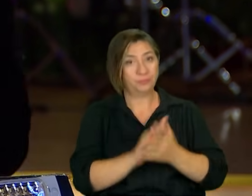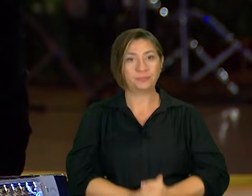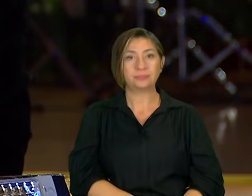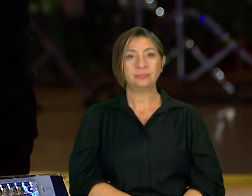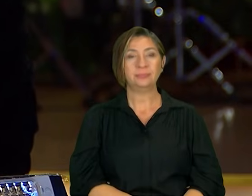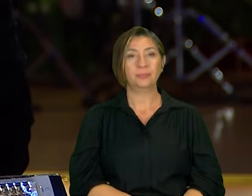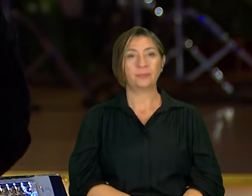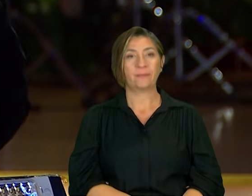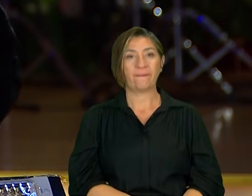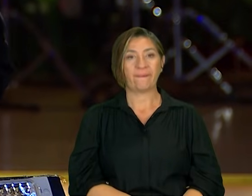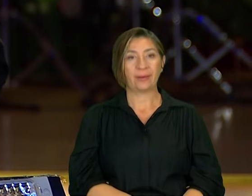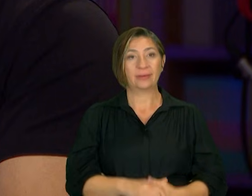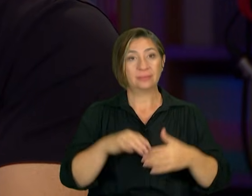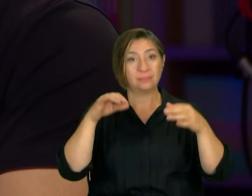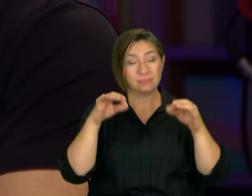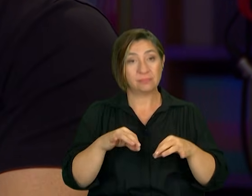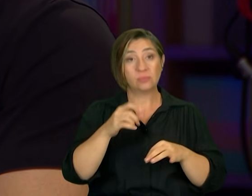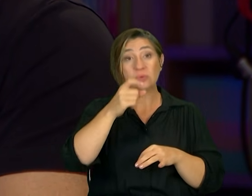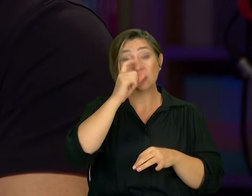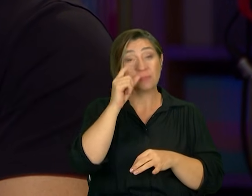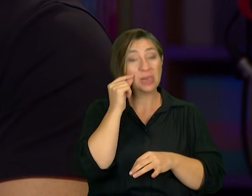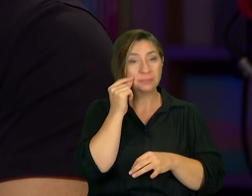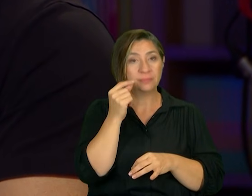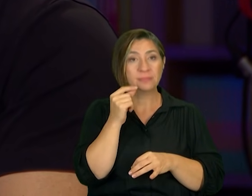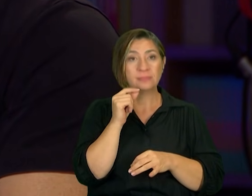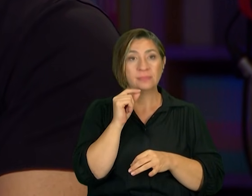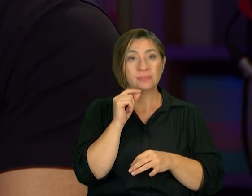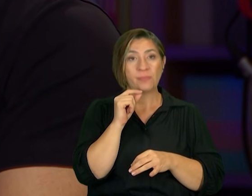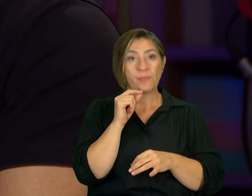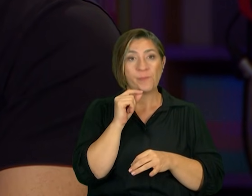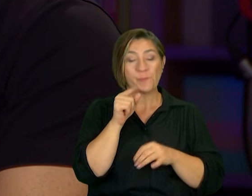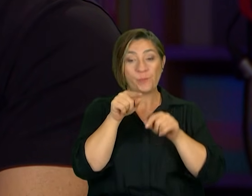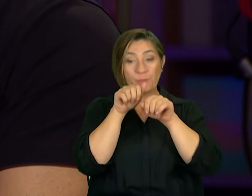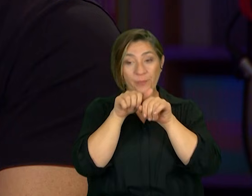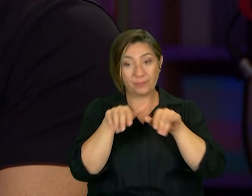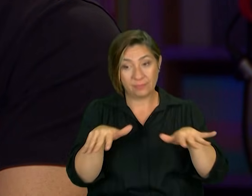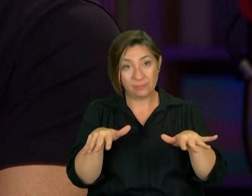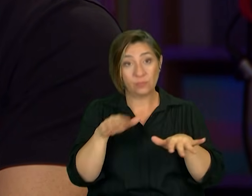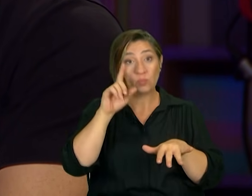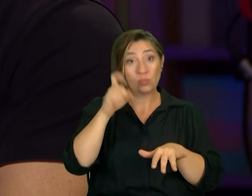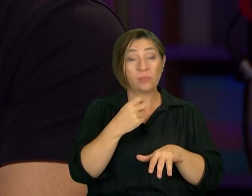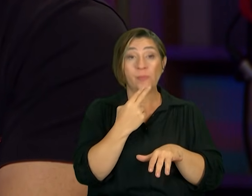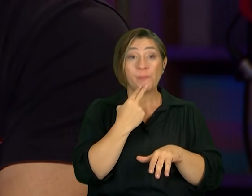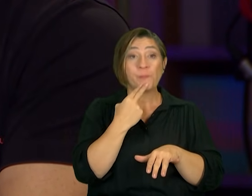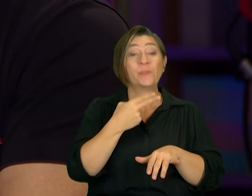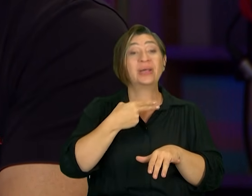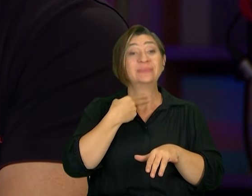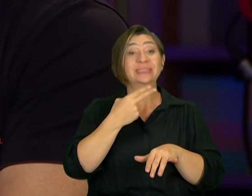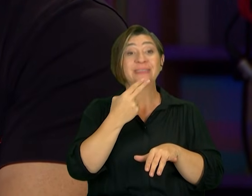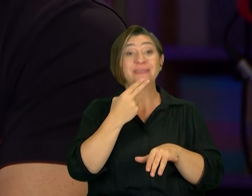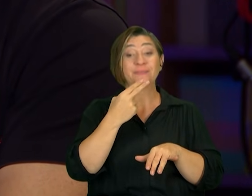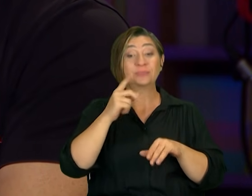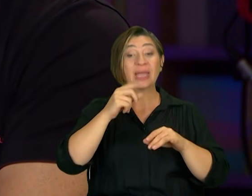Buyursunlar. Evet. Şimdi Okan Bey, bu sistemi bulan kişi rahibe Nick Mui.